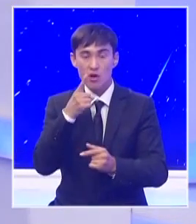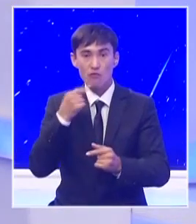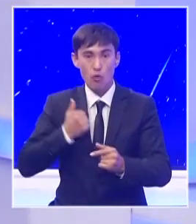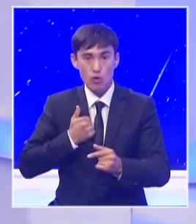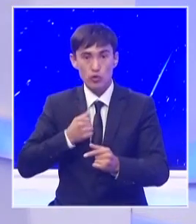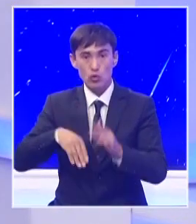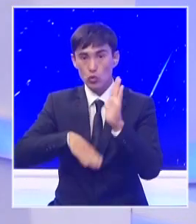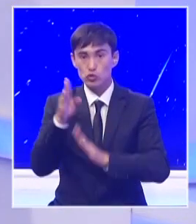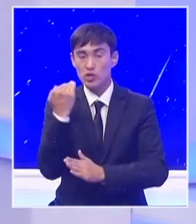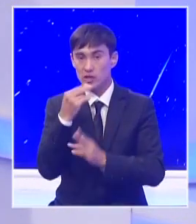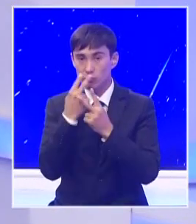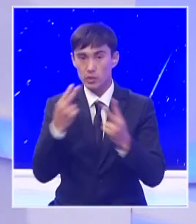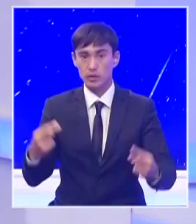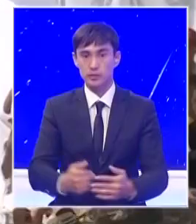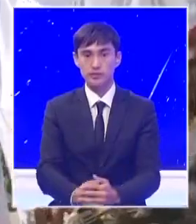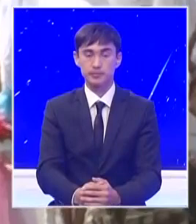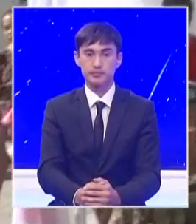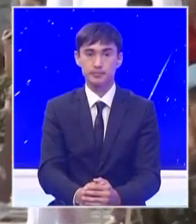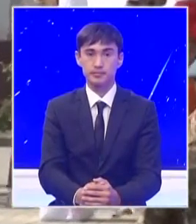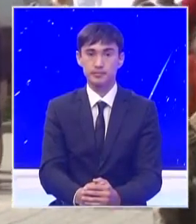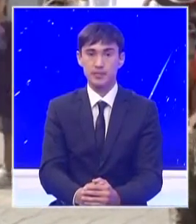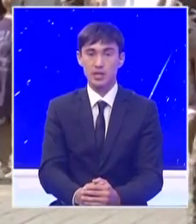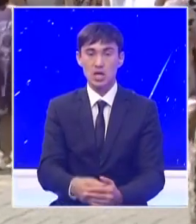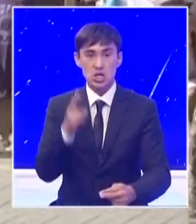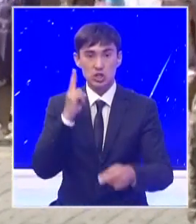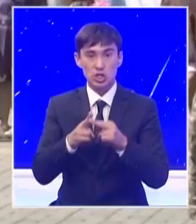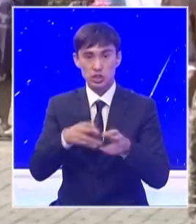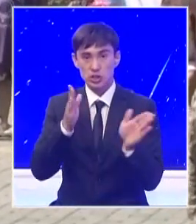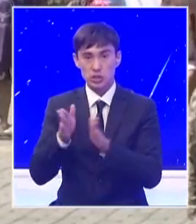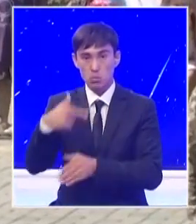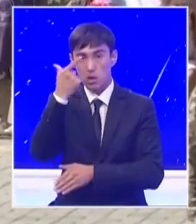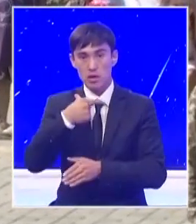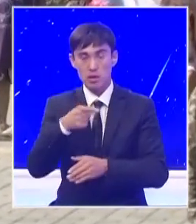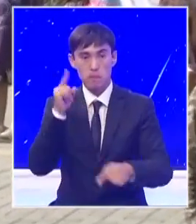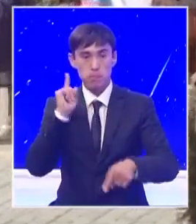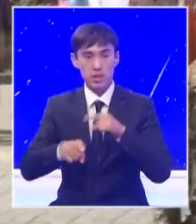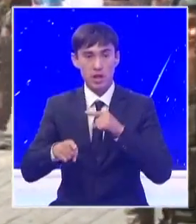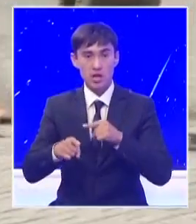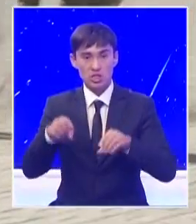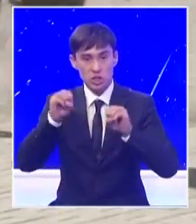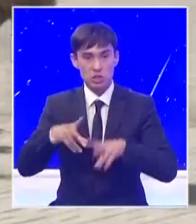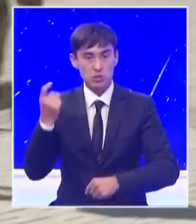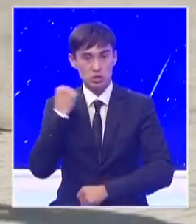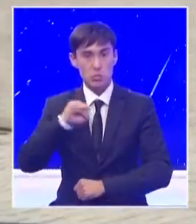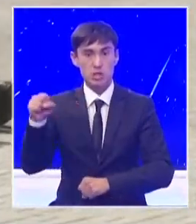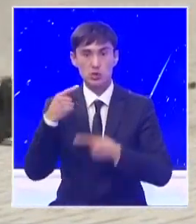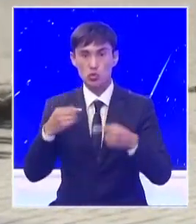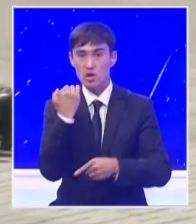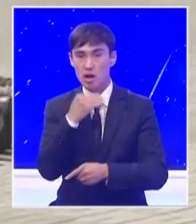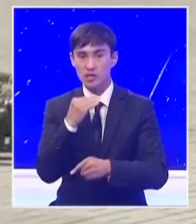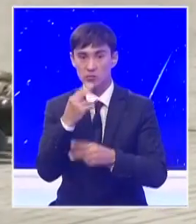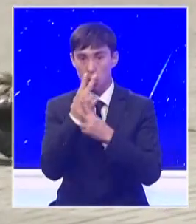проявить свои лучшие качества. Железная дисциплина, молниеносная реакция, решимость, смелость и другие